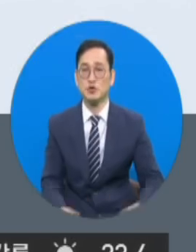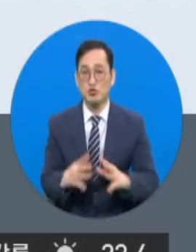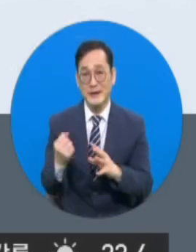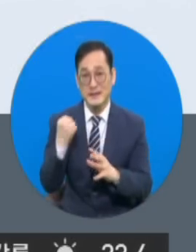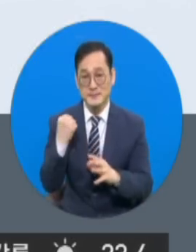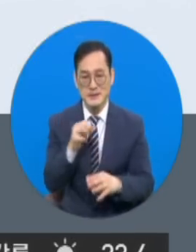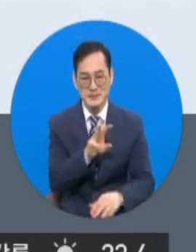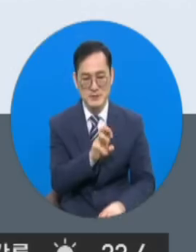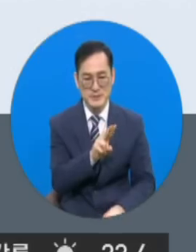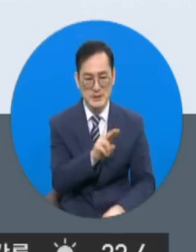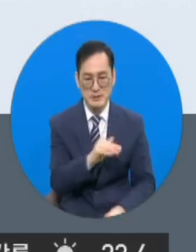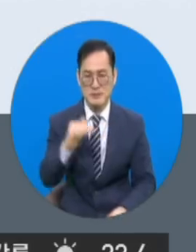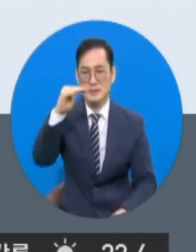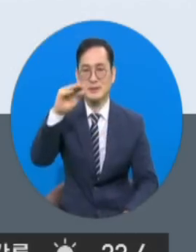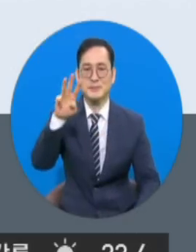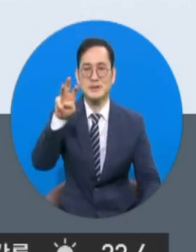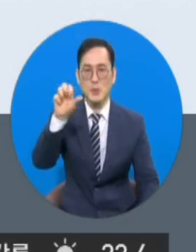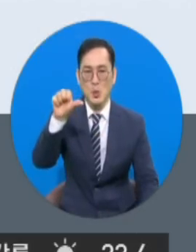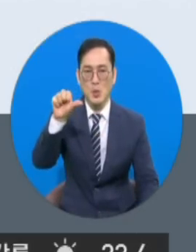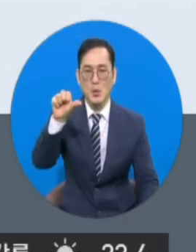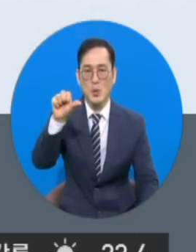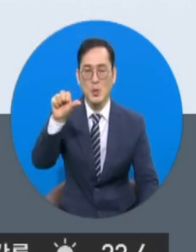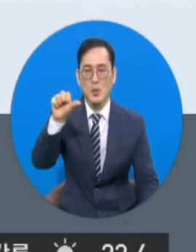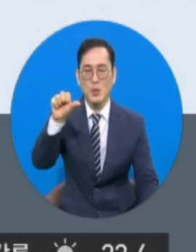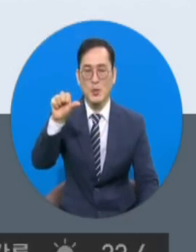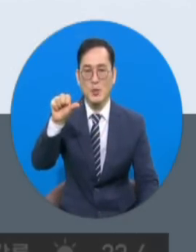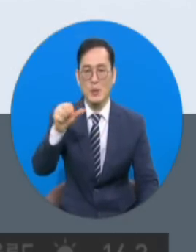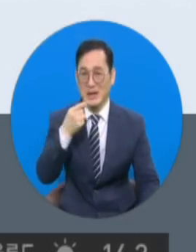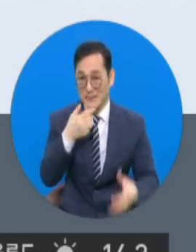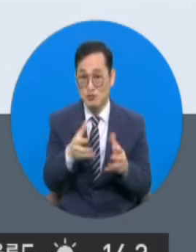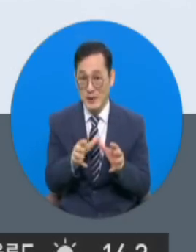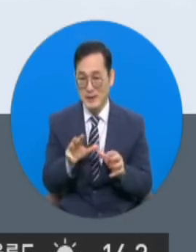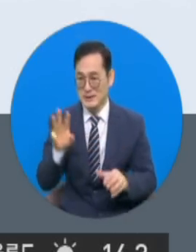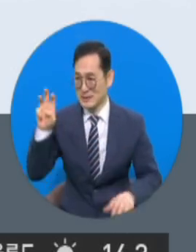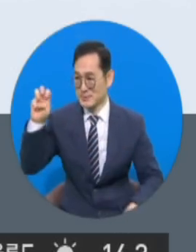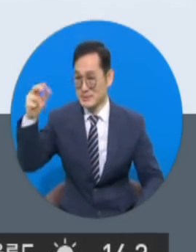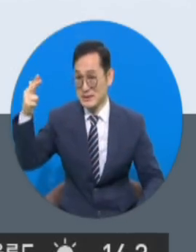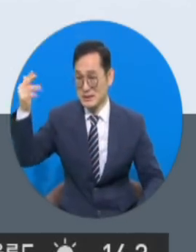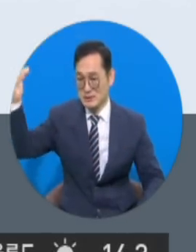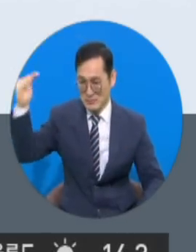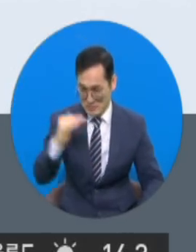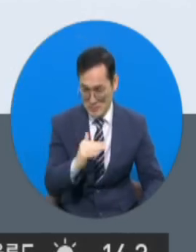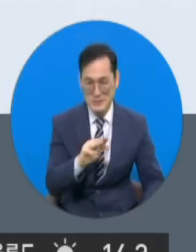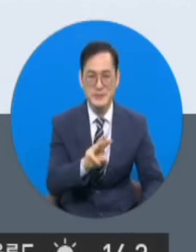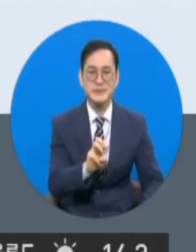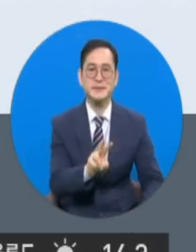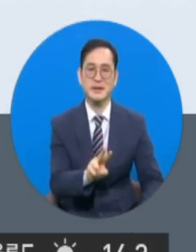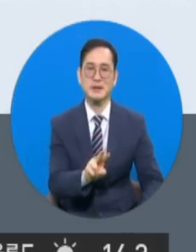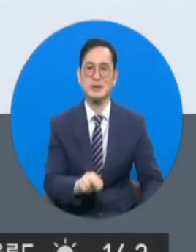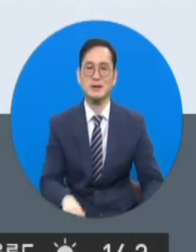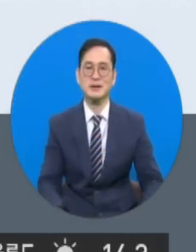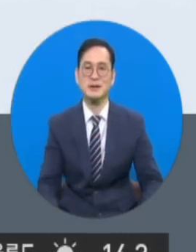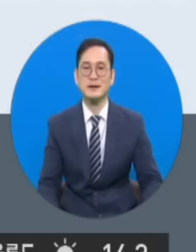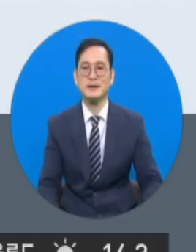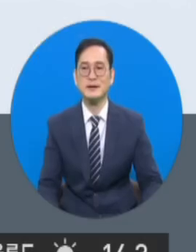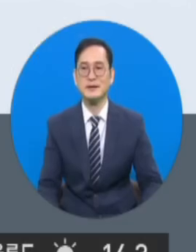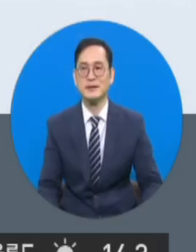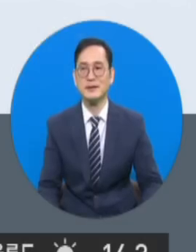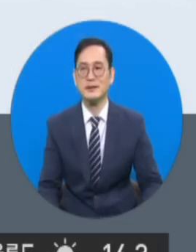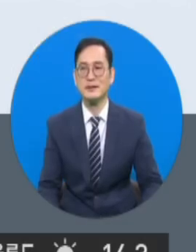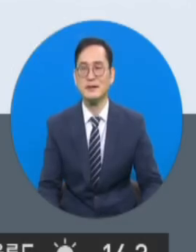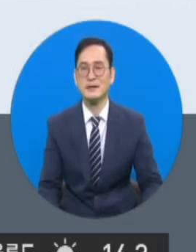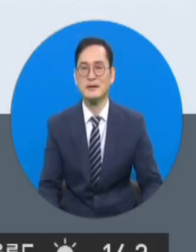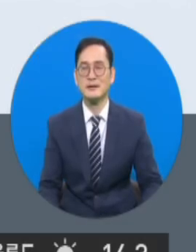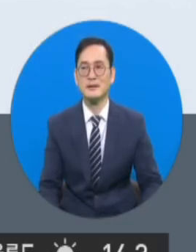국내에 있는 32에서 35%로 3% 포인트 상승 민주당은 37-32로 5% 포인트 크게